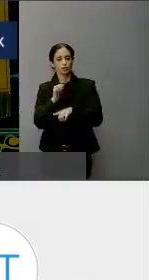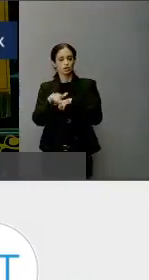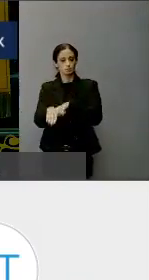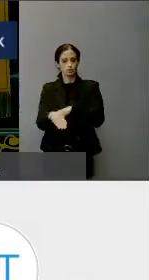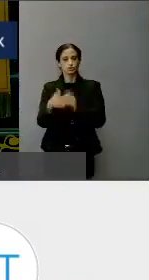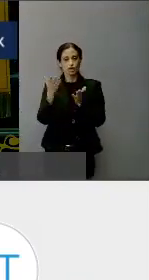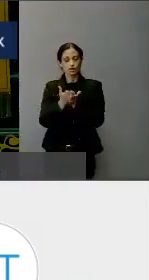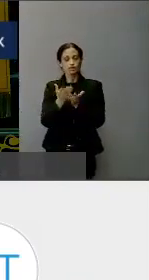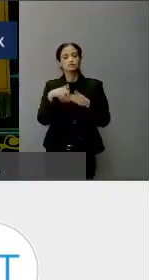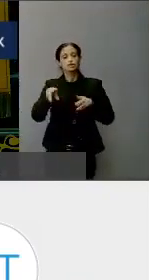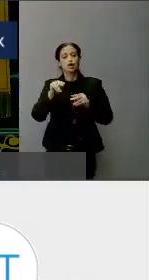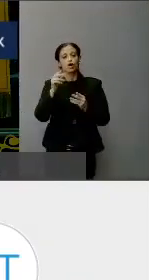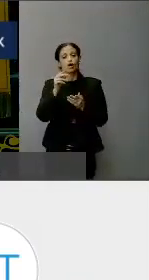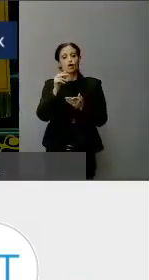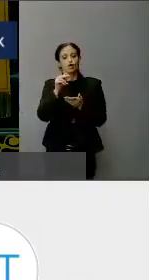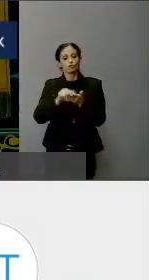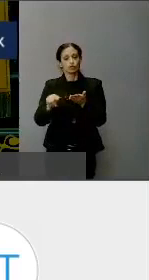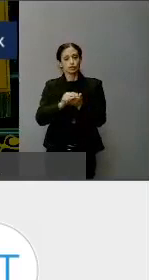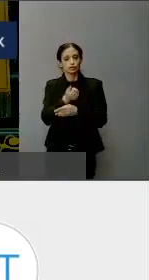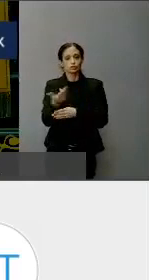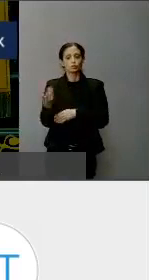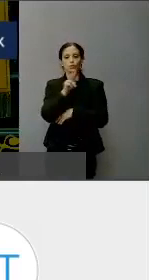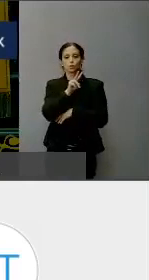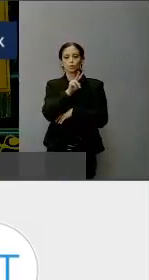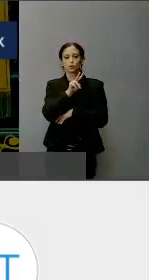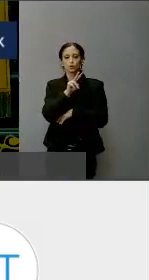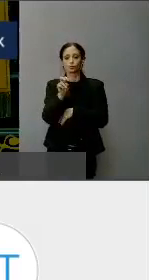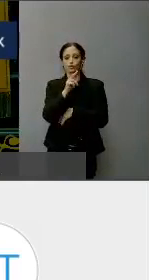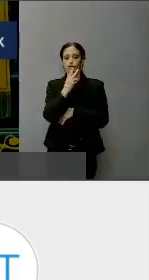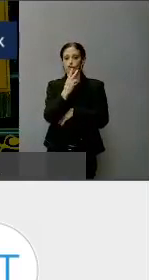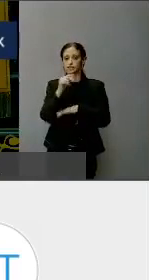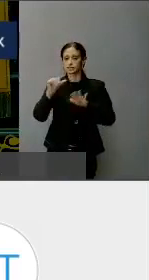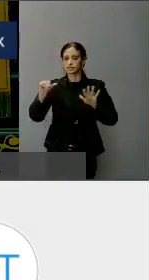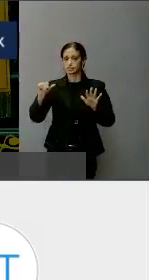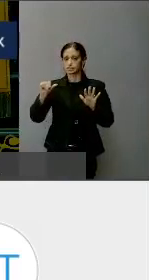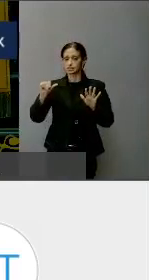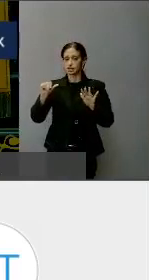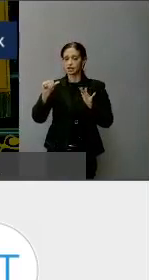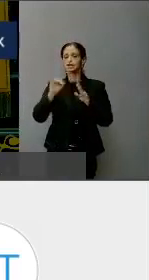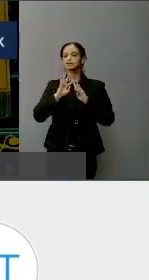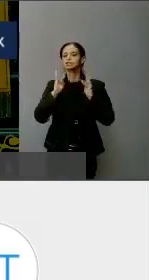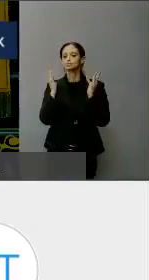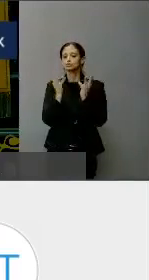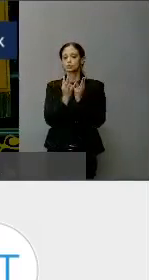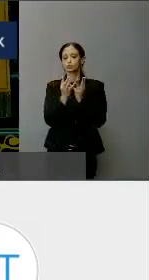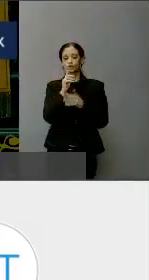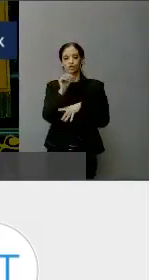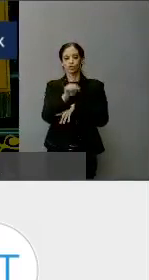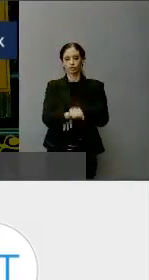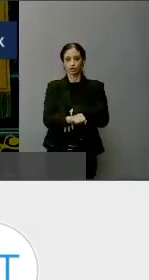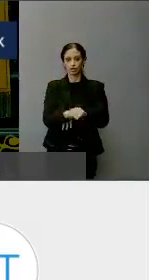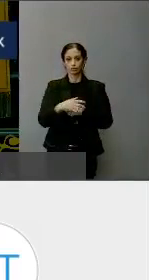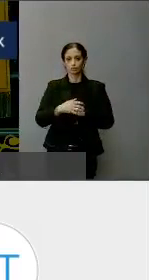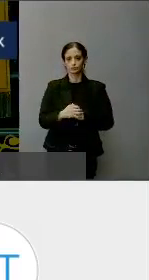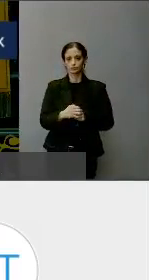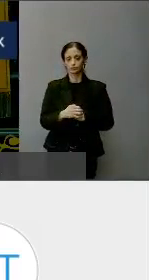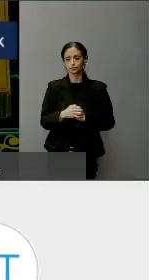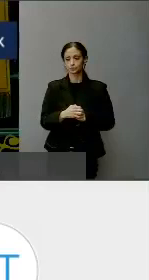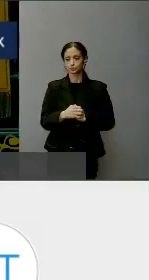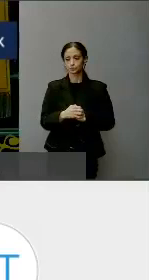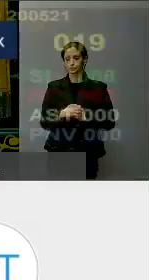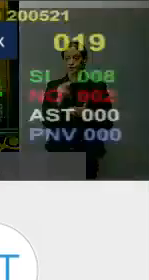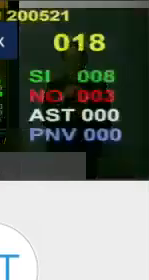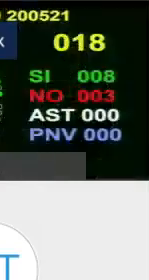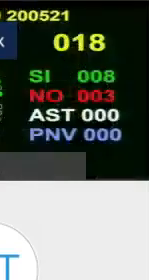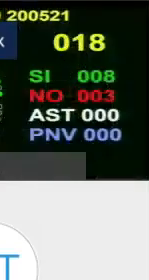votazione ora il numero 226 parere della giunta è contrario ci